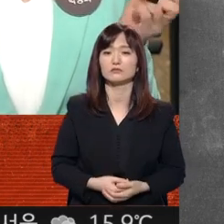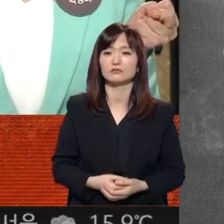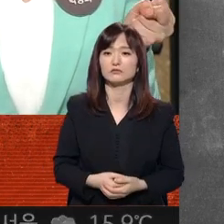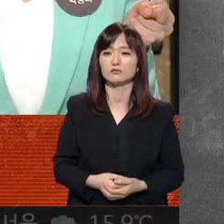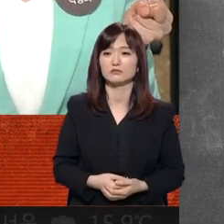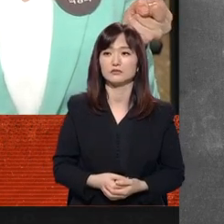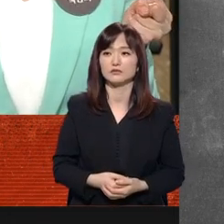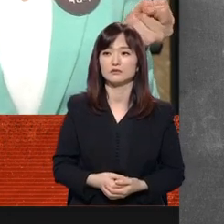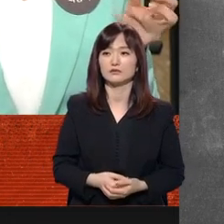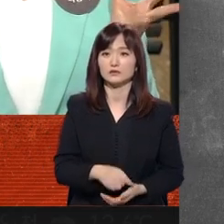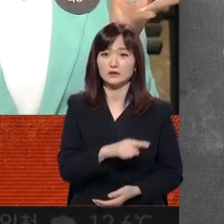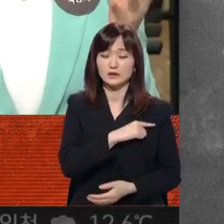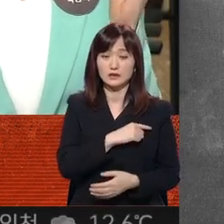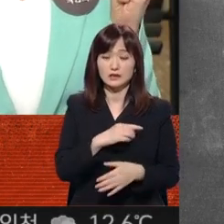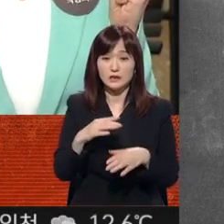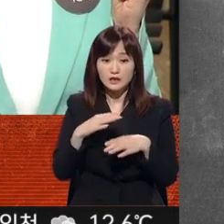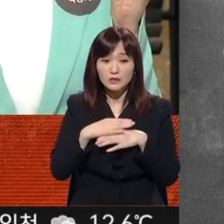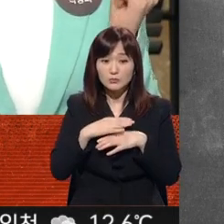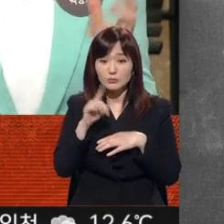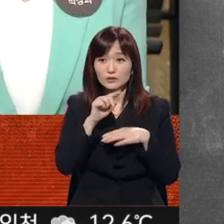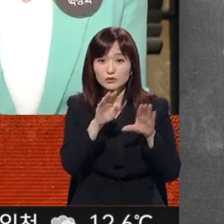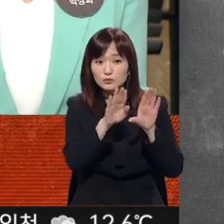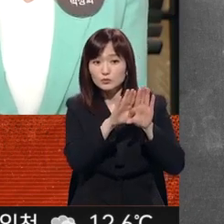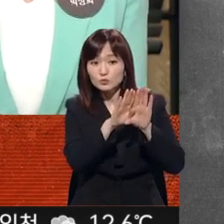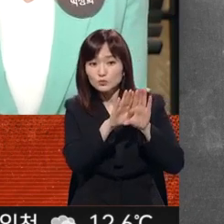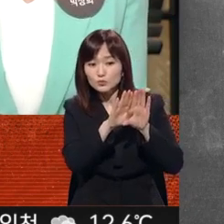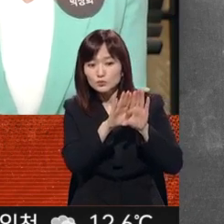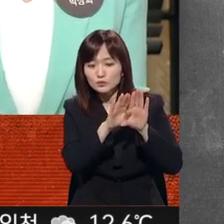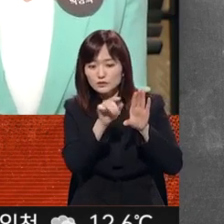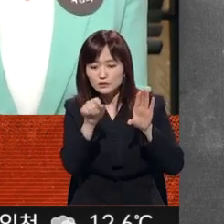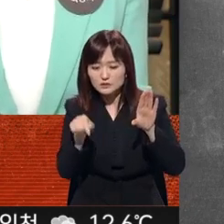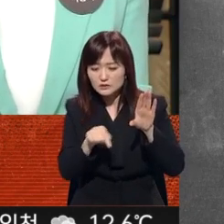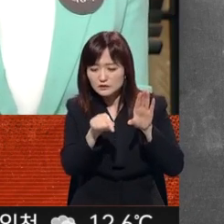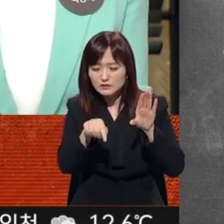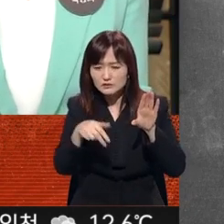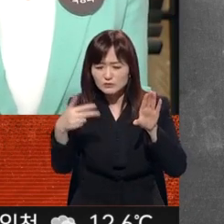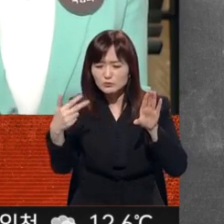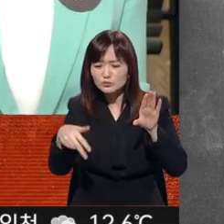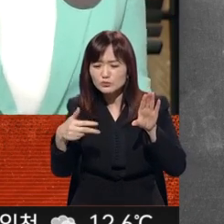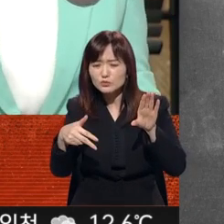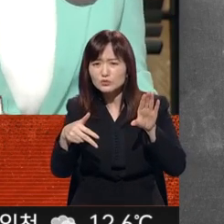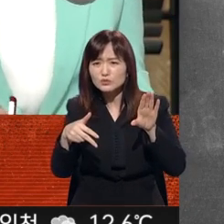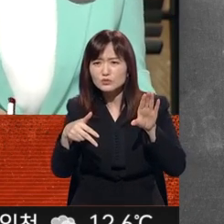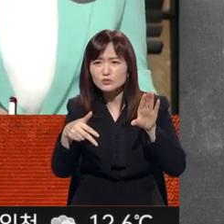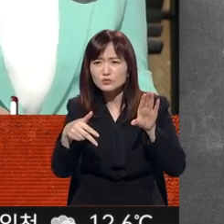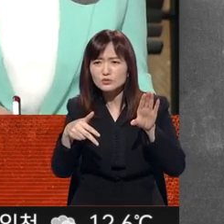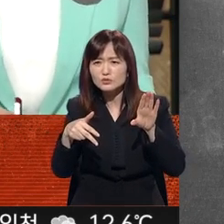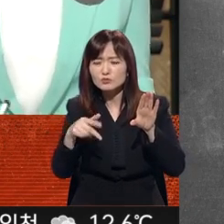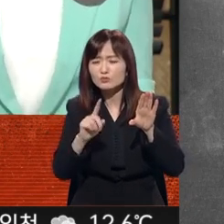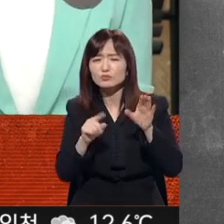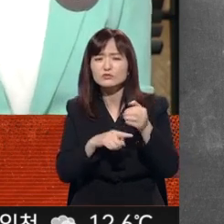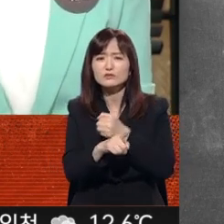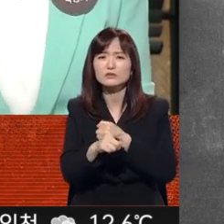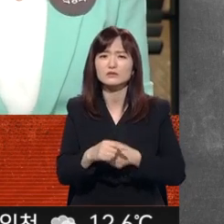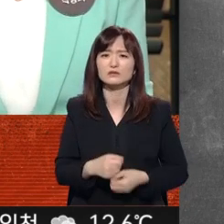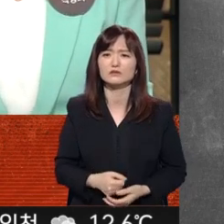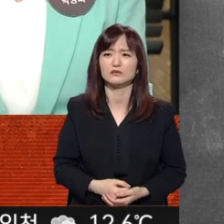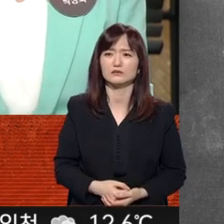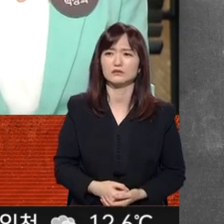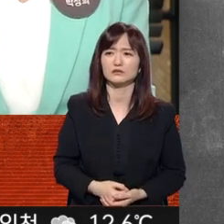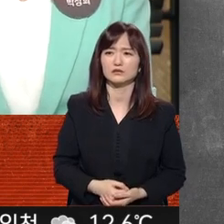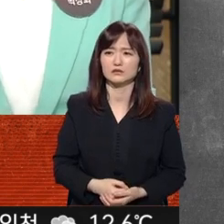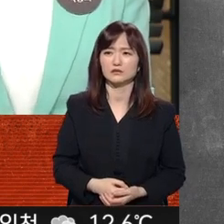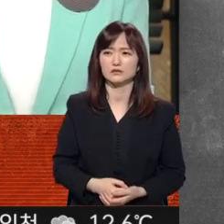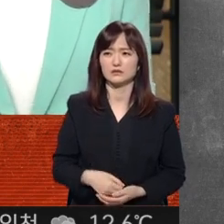저는 소름끼쳤을 거 같은 거는 문틈에 누가 소변까지 뿌려놨고 진짜 그게 무슨 의미예요 저는 그